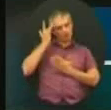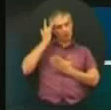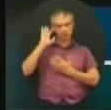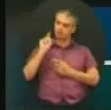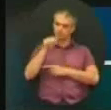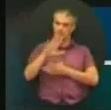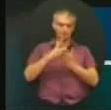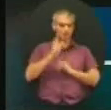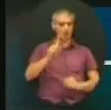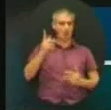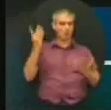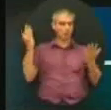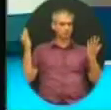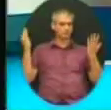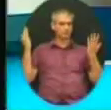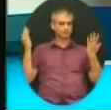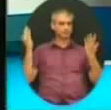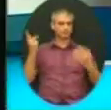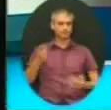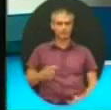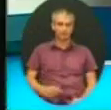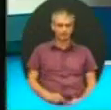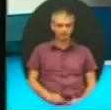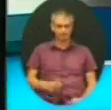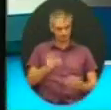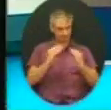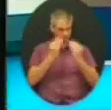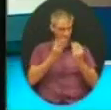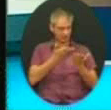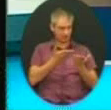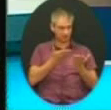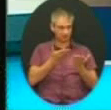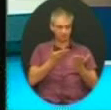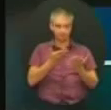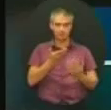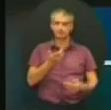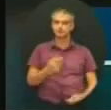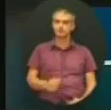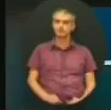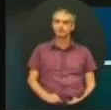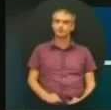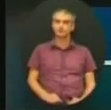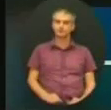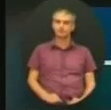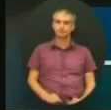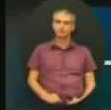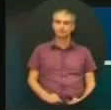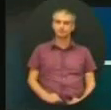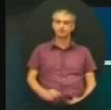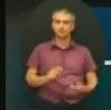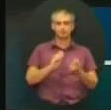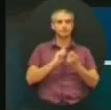הוא לא יכול להיות. עוד שאלה, מיד, עוד שאלה אחת בקיצור. במעבר